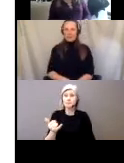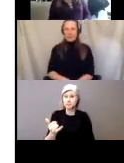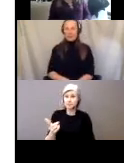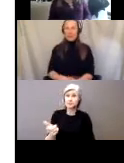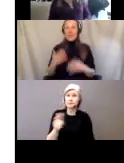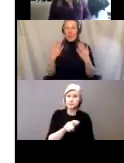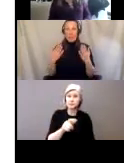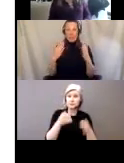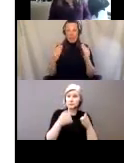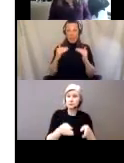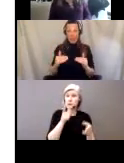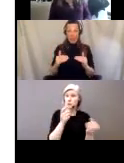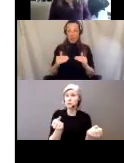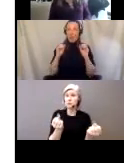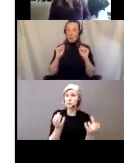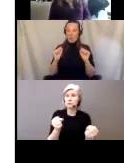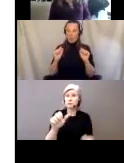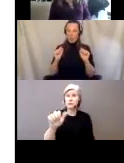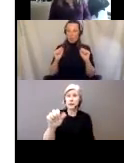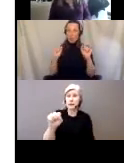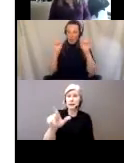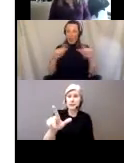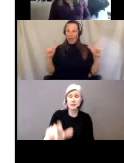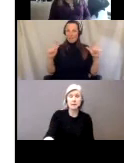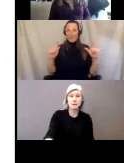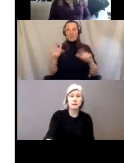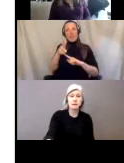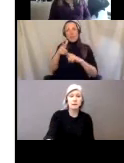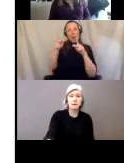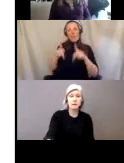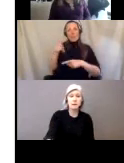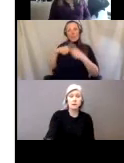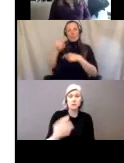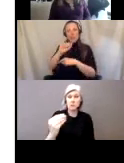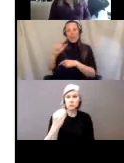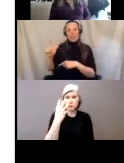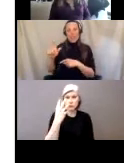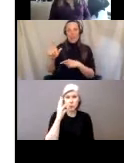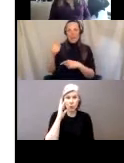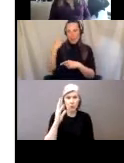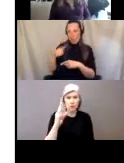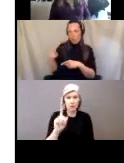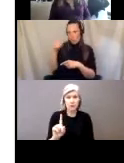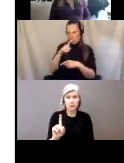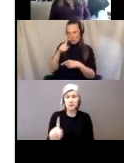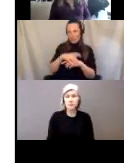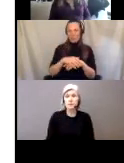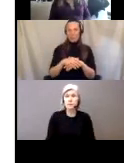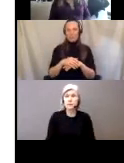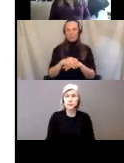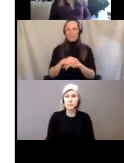Voilà, nous sommes maintenant en mesure d'afficher la caméra pour la question